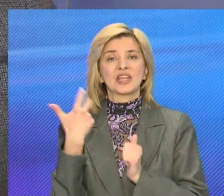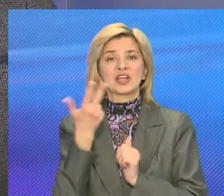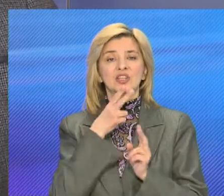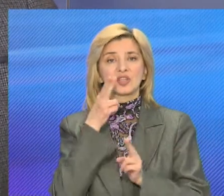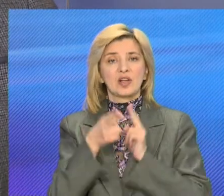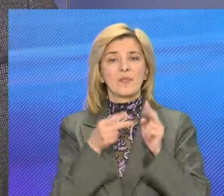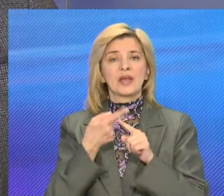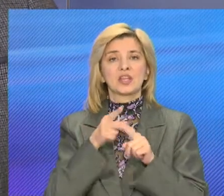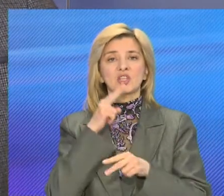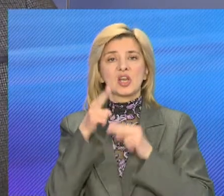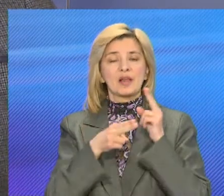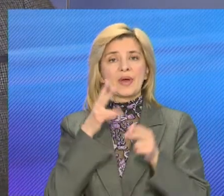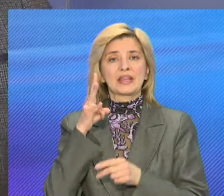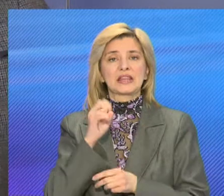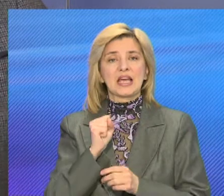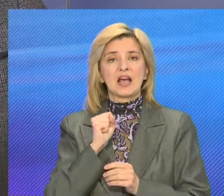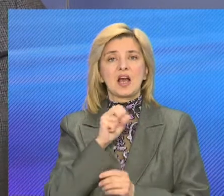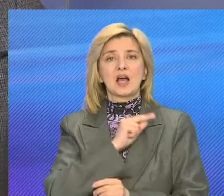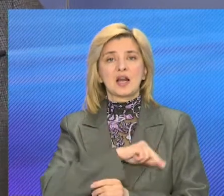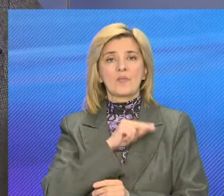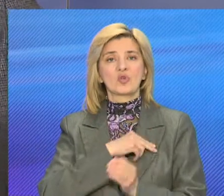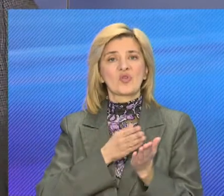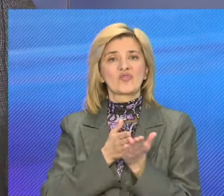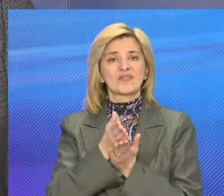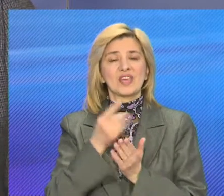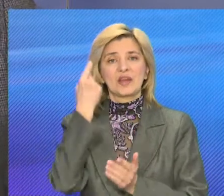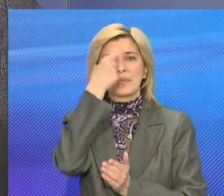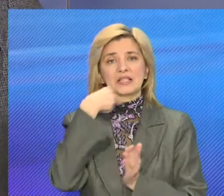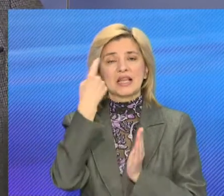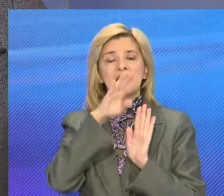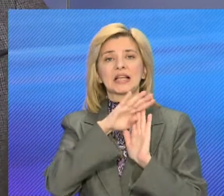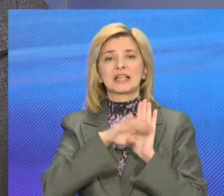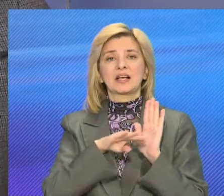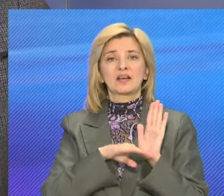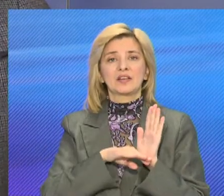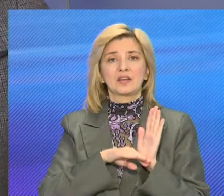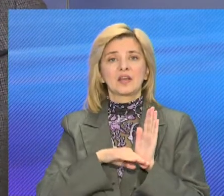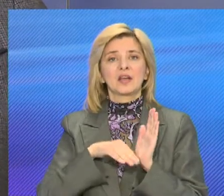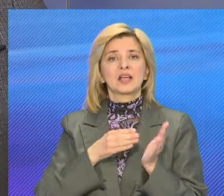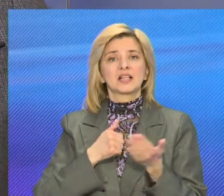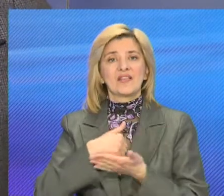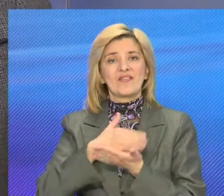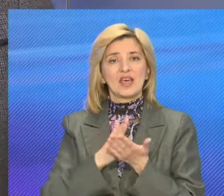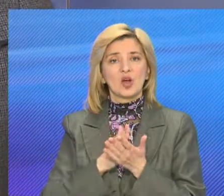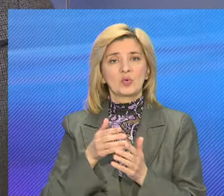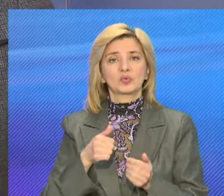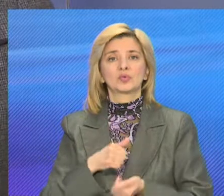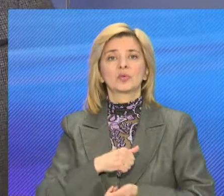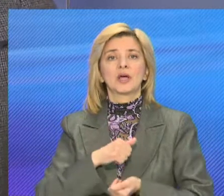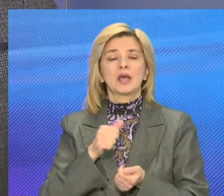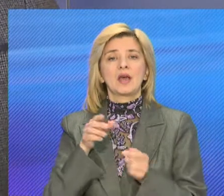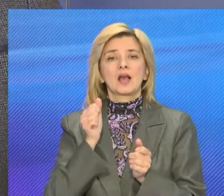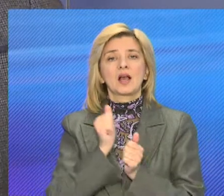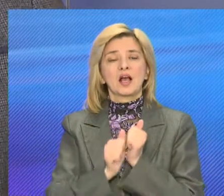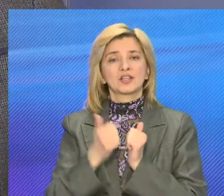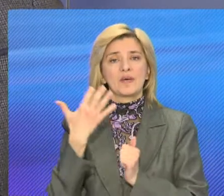жалоба – это жалоба на работу в сфере персональных данных ритейла и сферы услуг. Каждая